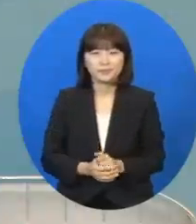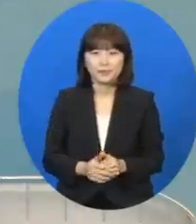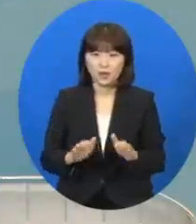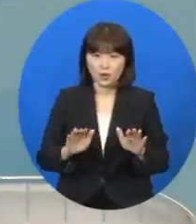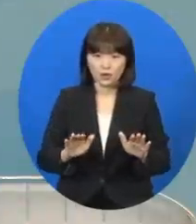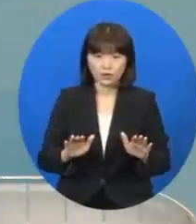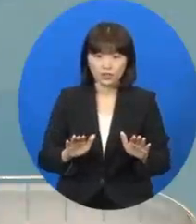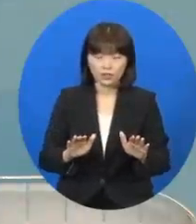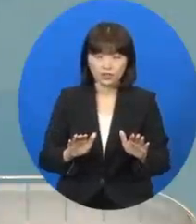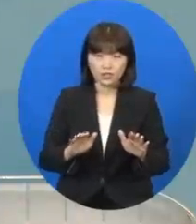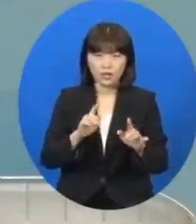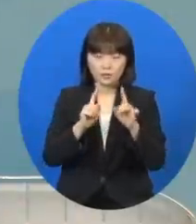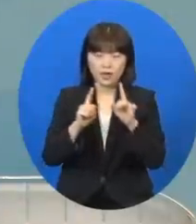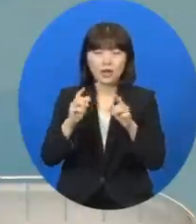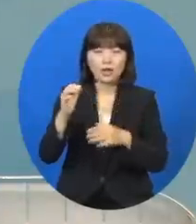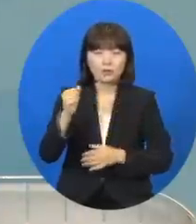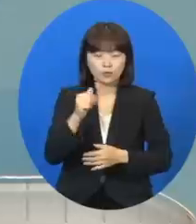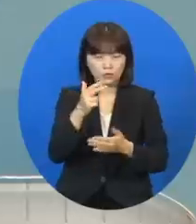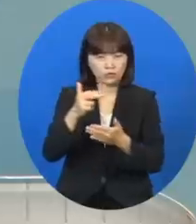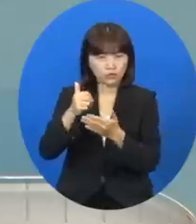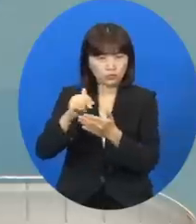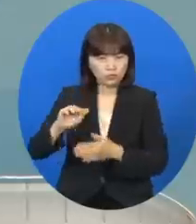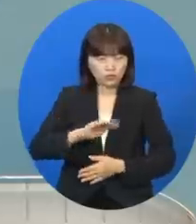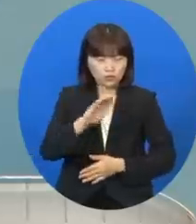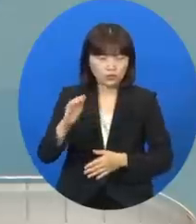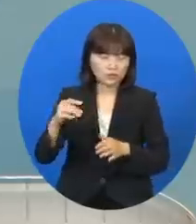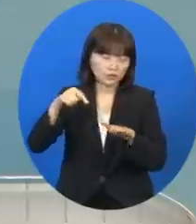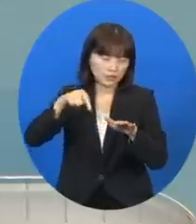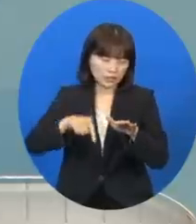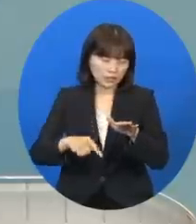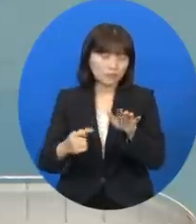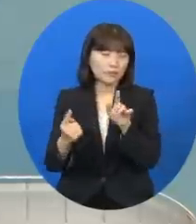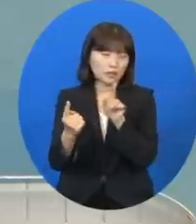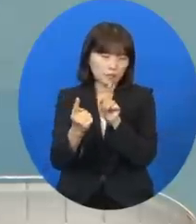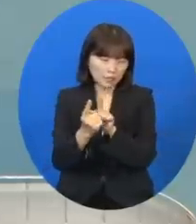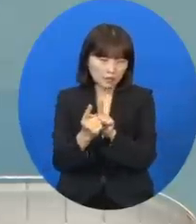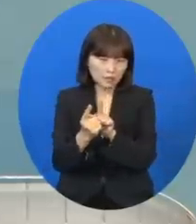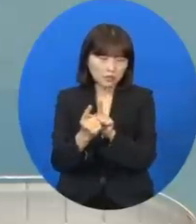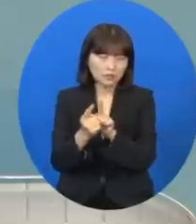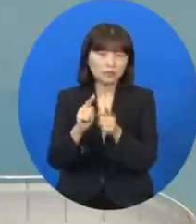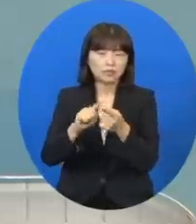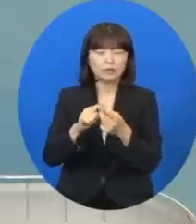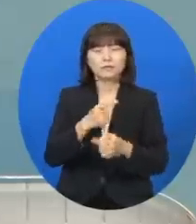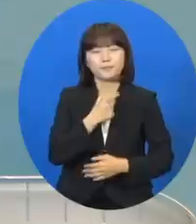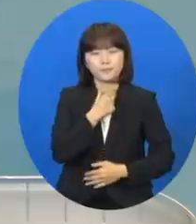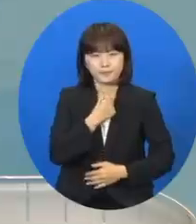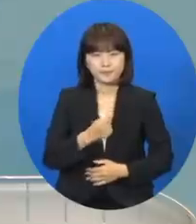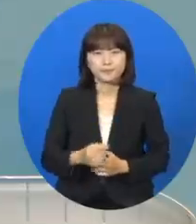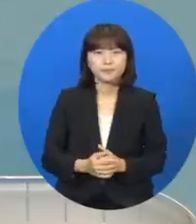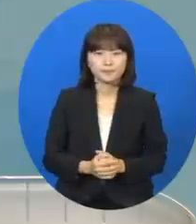오늘도 말씀으로도 주님이 우리를 깊이 만져주시기를 원합니다.